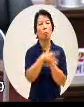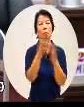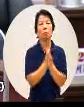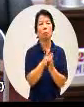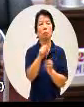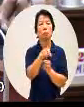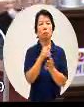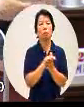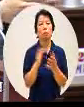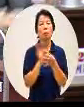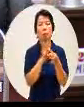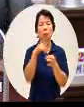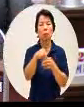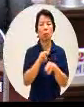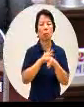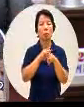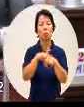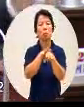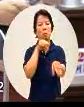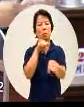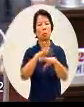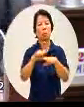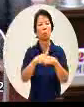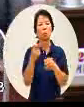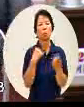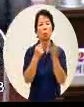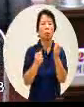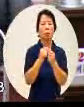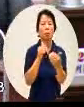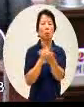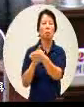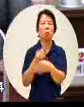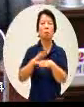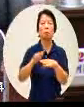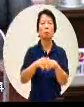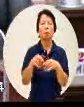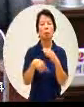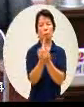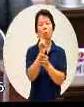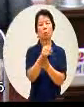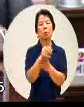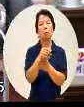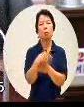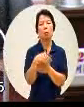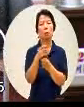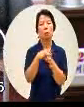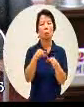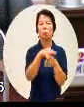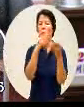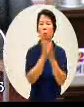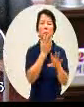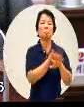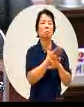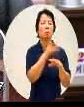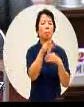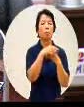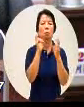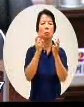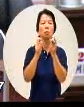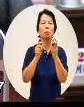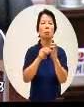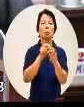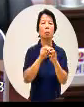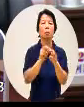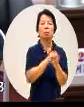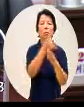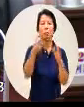原因就是因為你出門的車車開不出門嘛所以他才會乖乖走去捷運你如果像我家門口就有一個捷運